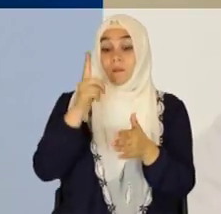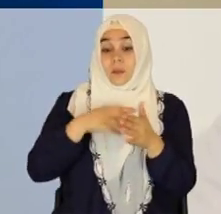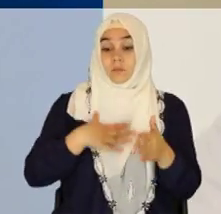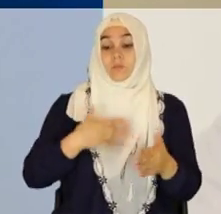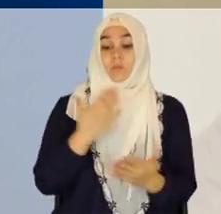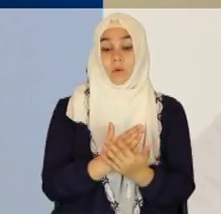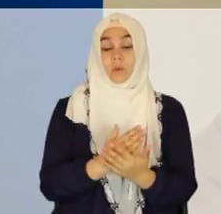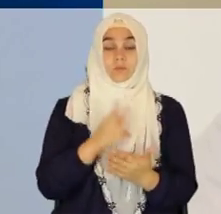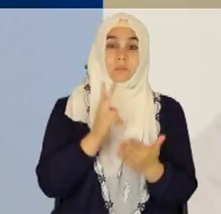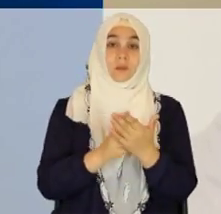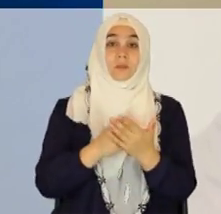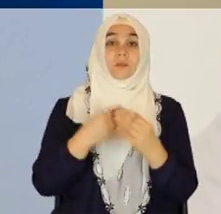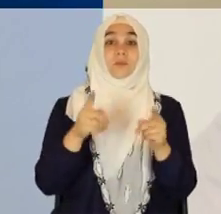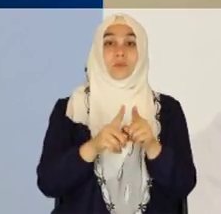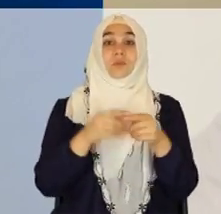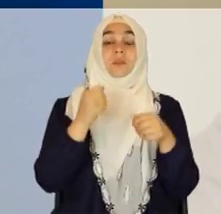bo'ladi.